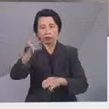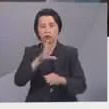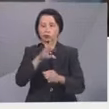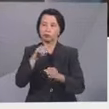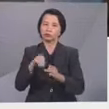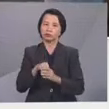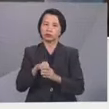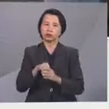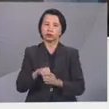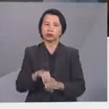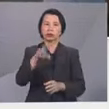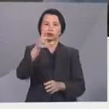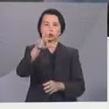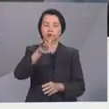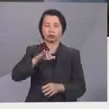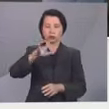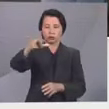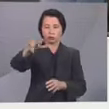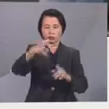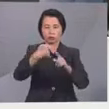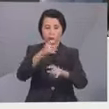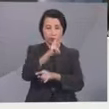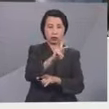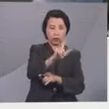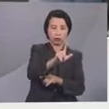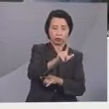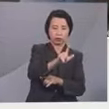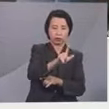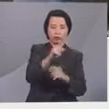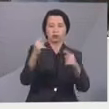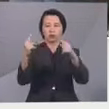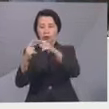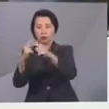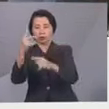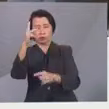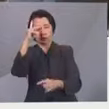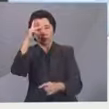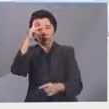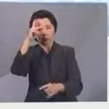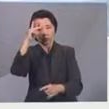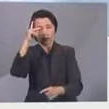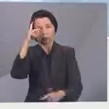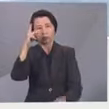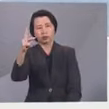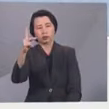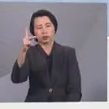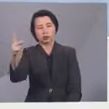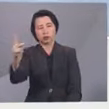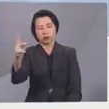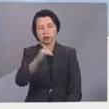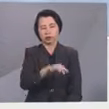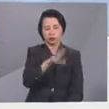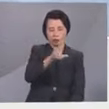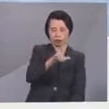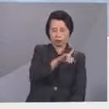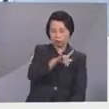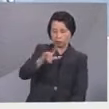melibatkan tiga penerbangan dari Kuala Lumpur ke Kota Kinabalu dan tiga penerbangan